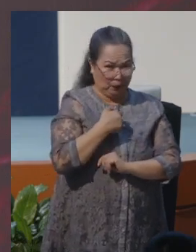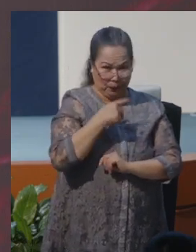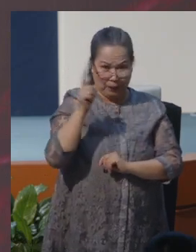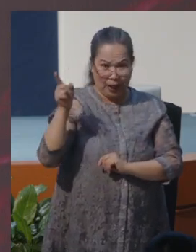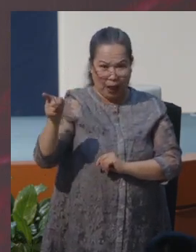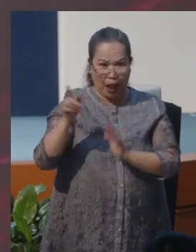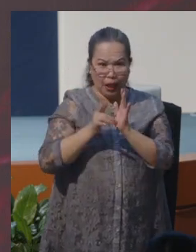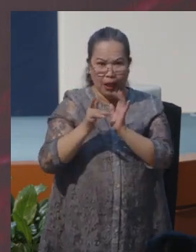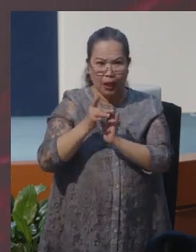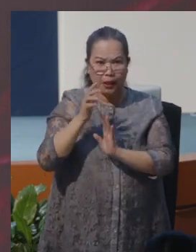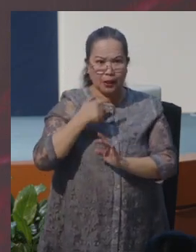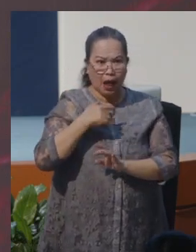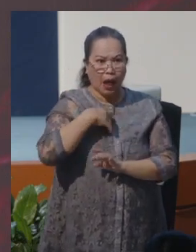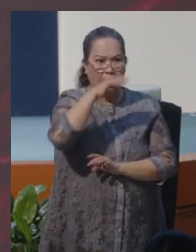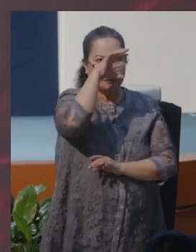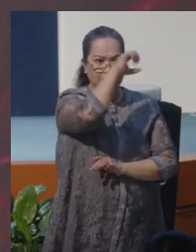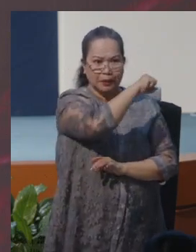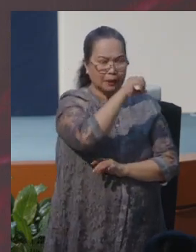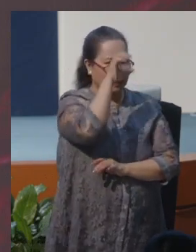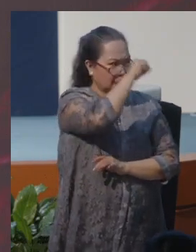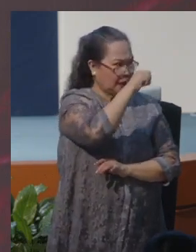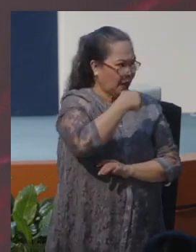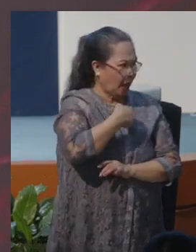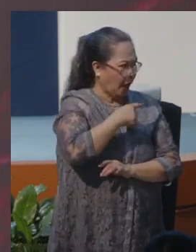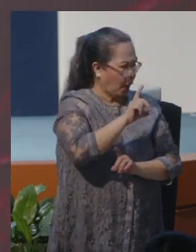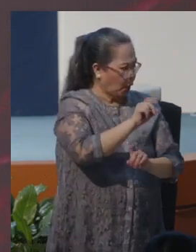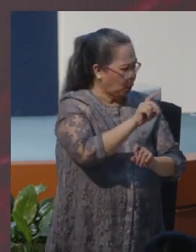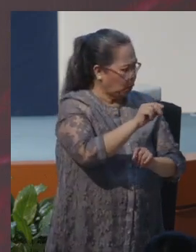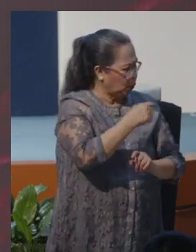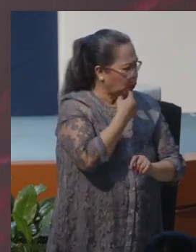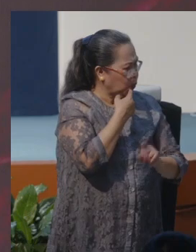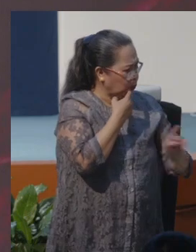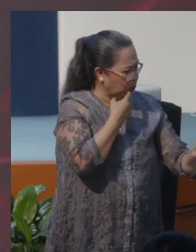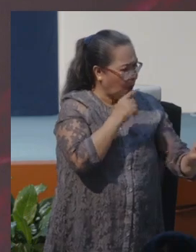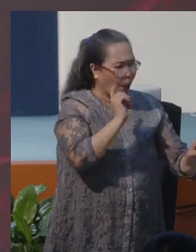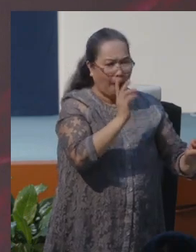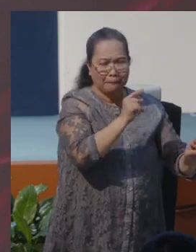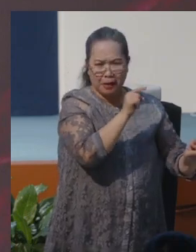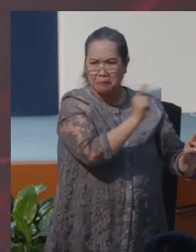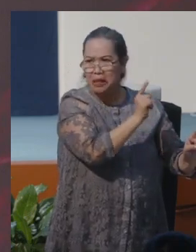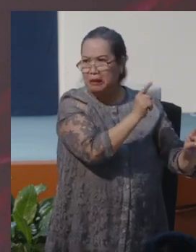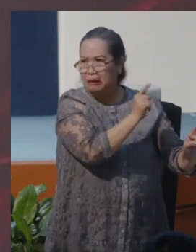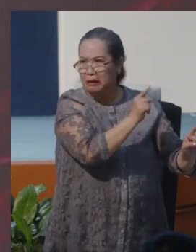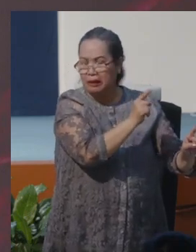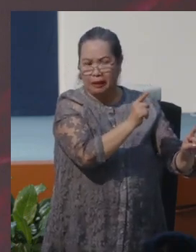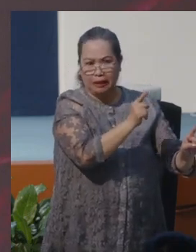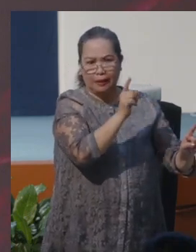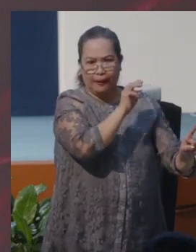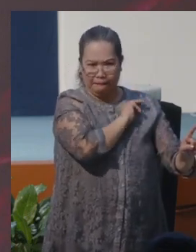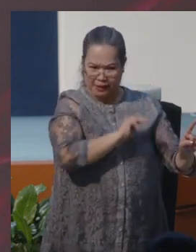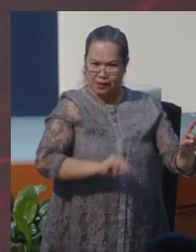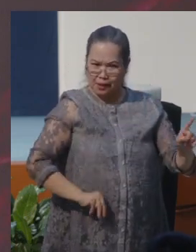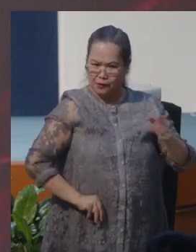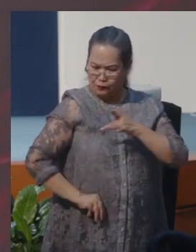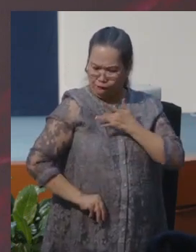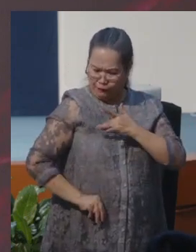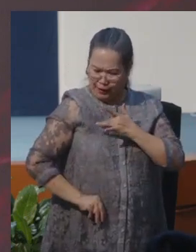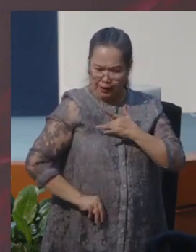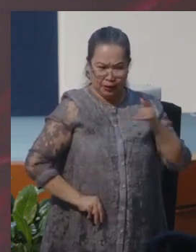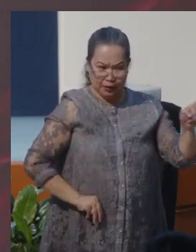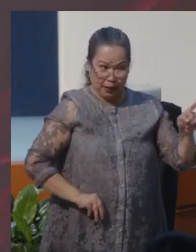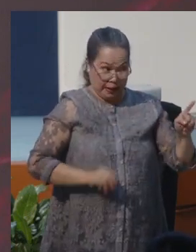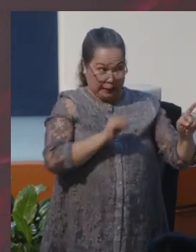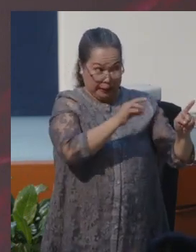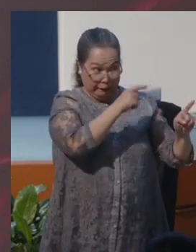milagro na naramdaman nila na ito nga siguro ang Mesiyas. At kung siya